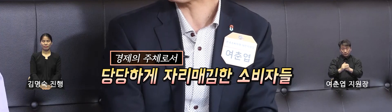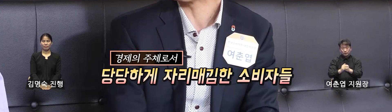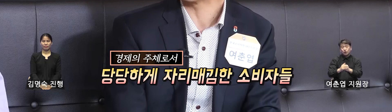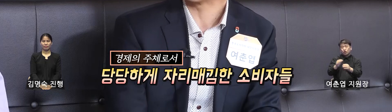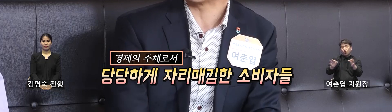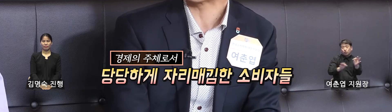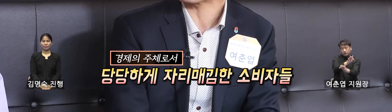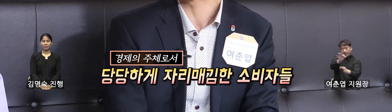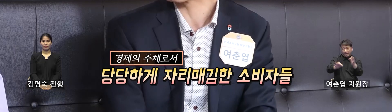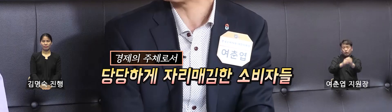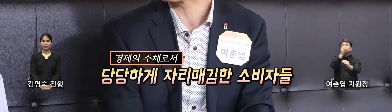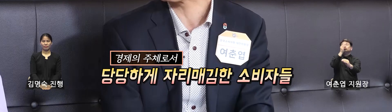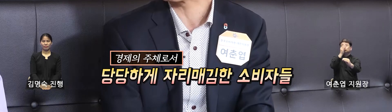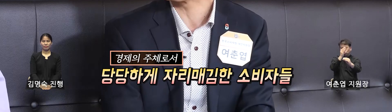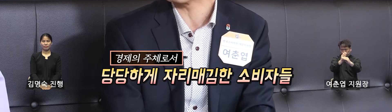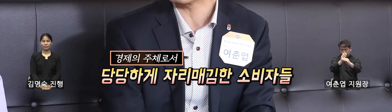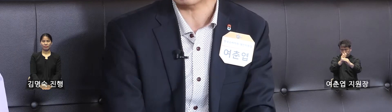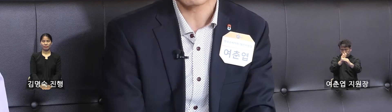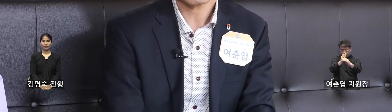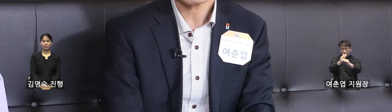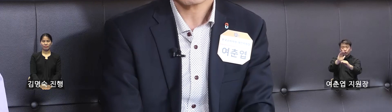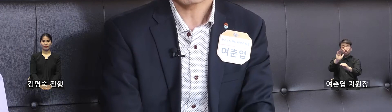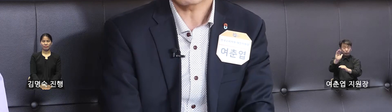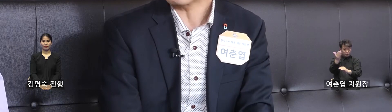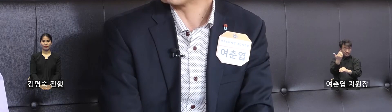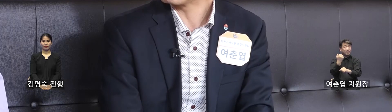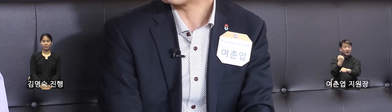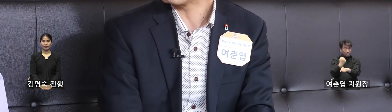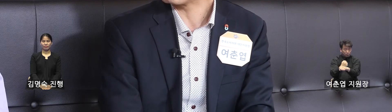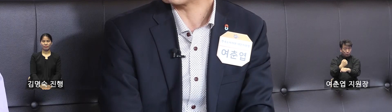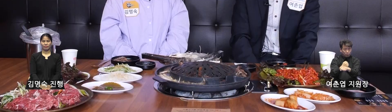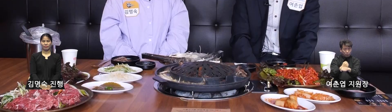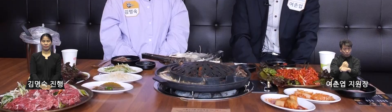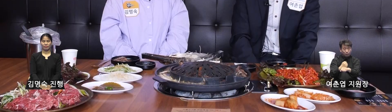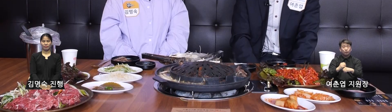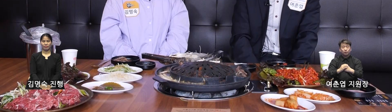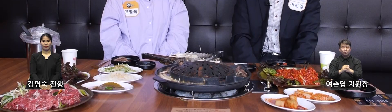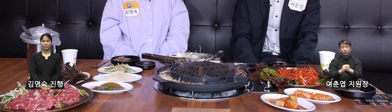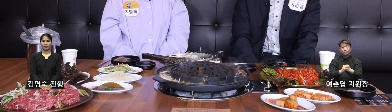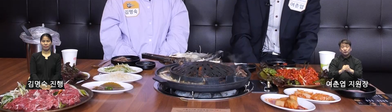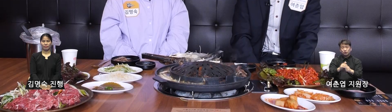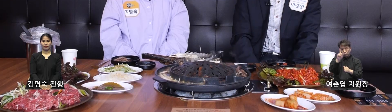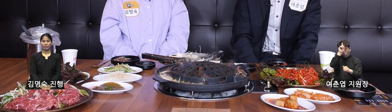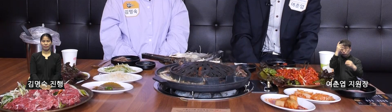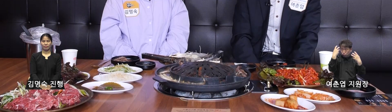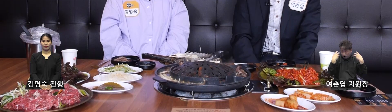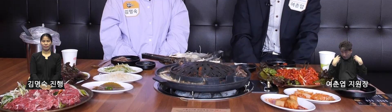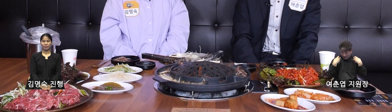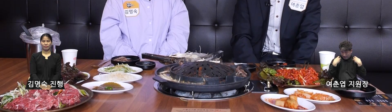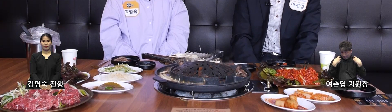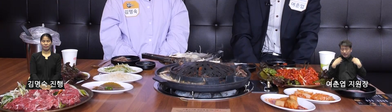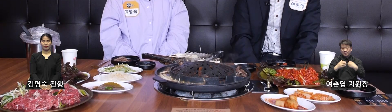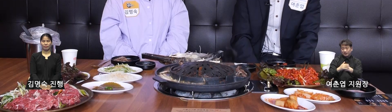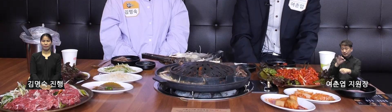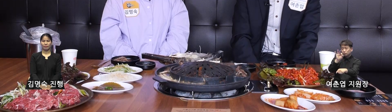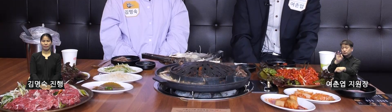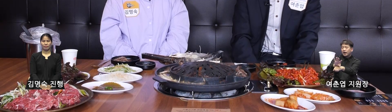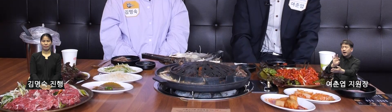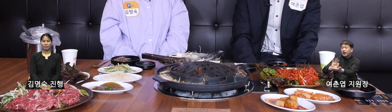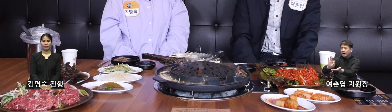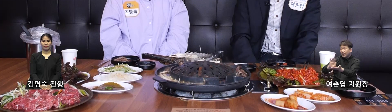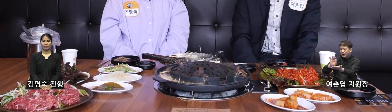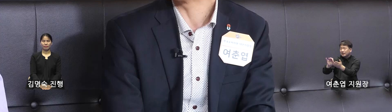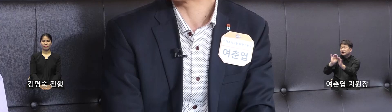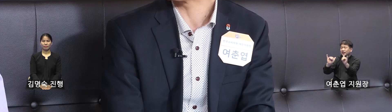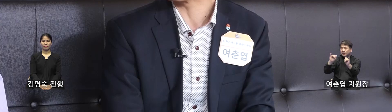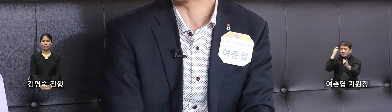당당하게 자리매김을 했다라고 그 정부와 그리고 소비자들이 이제 서로